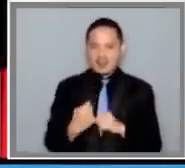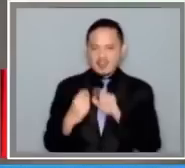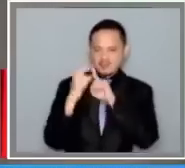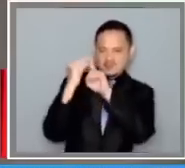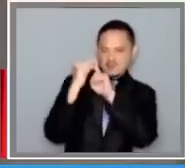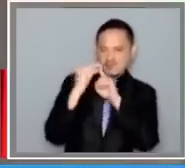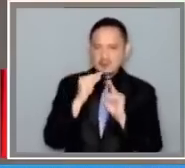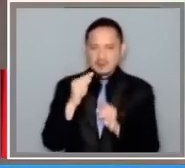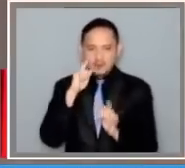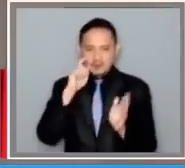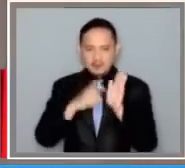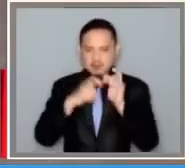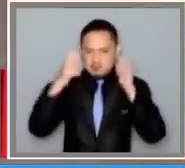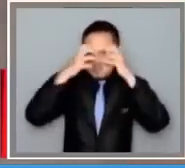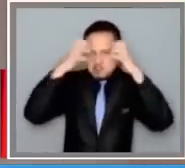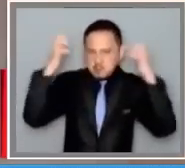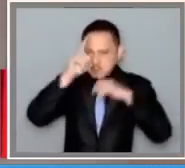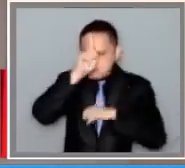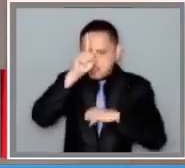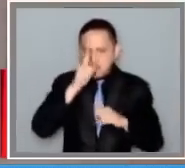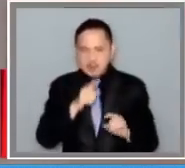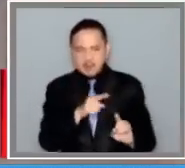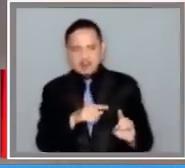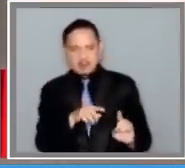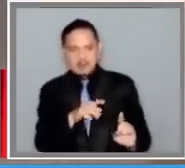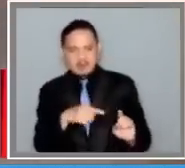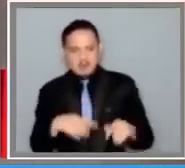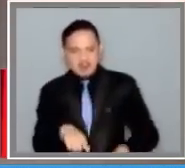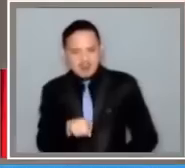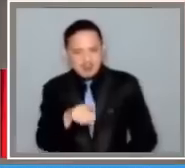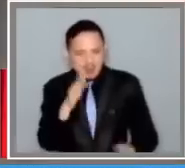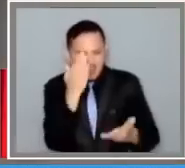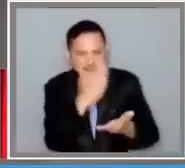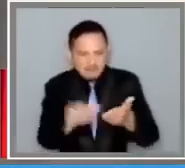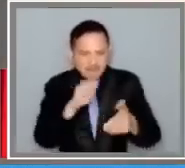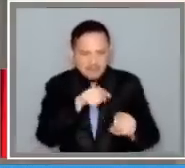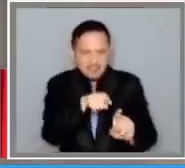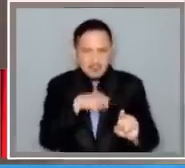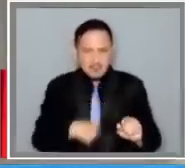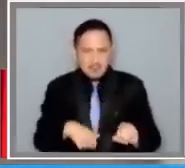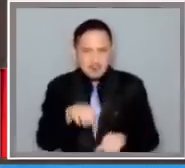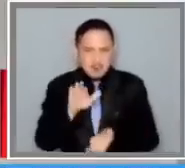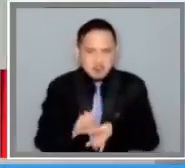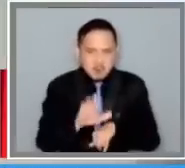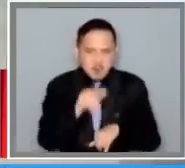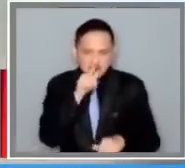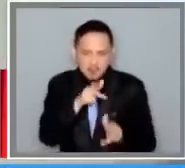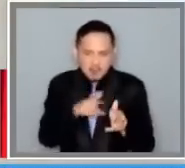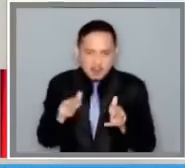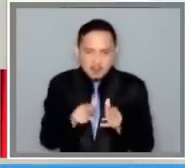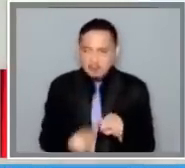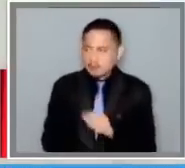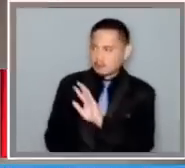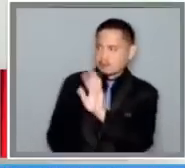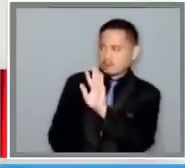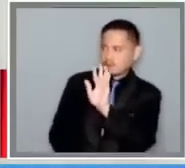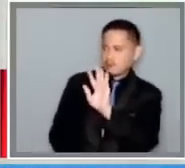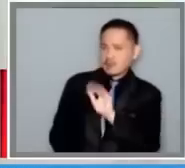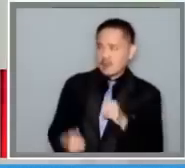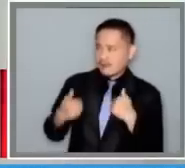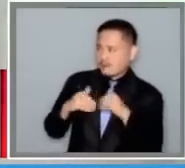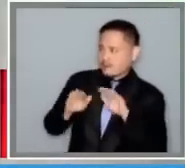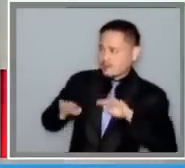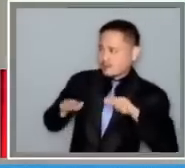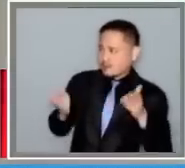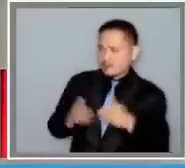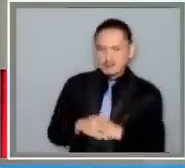video. Igilidan mo ako, bubusina ka pa. May bata kaming kasama. Sisingit ka. No, sir. Sisingit ka, ba't mo ako